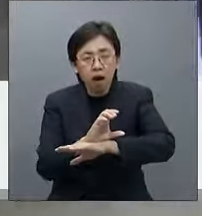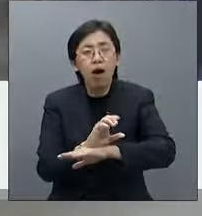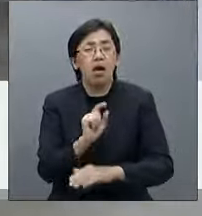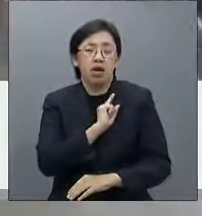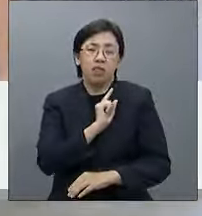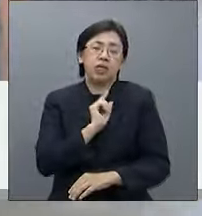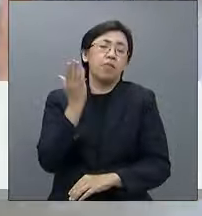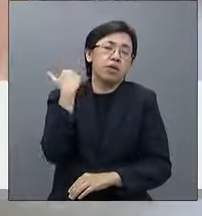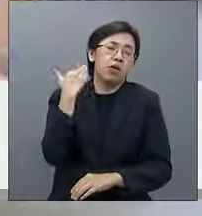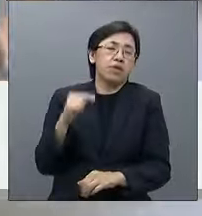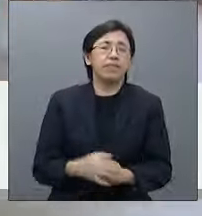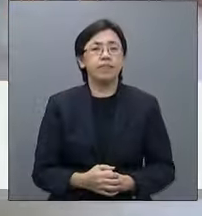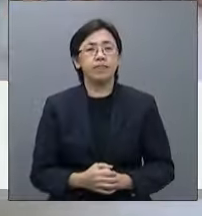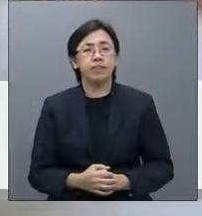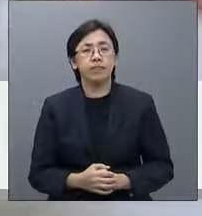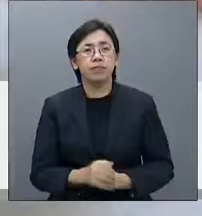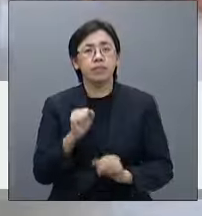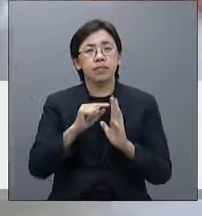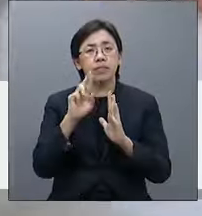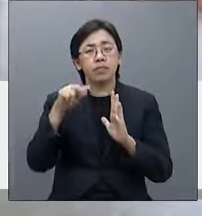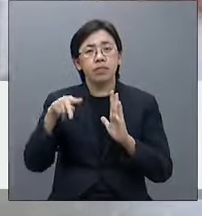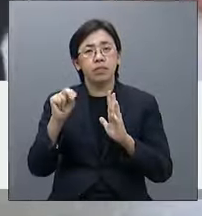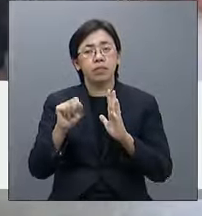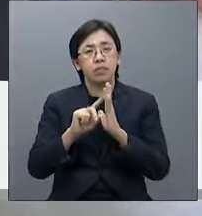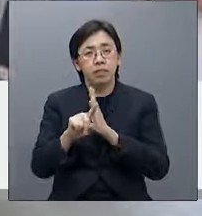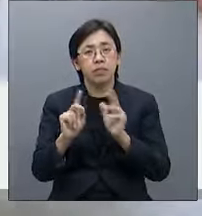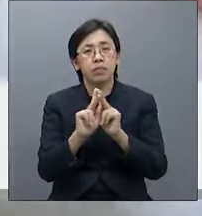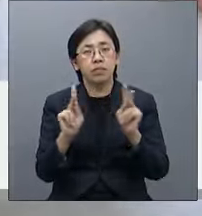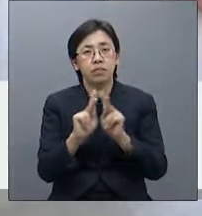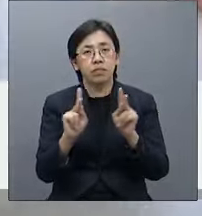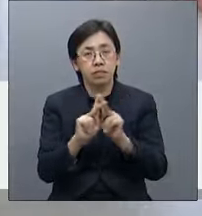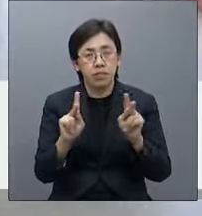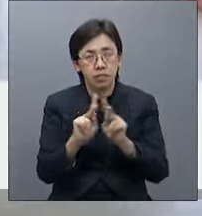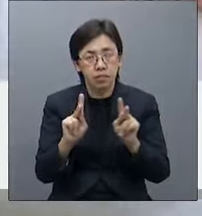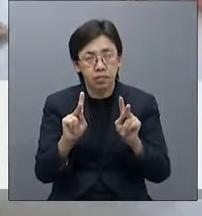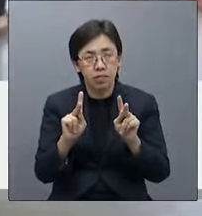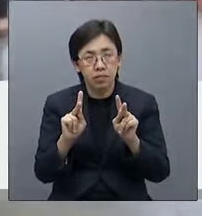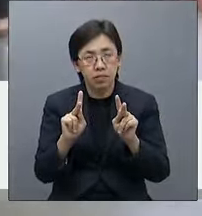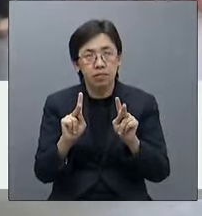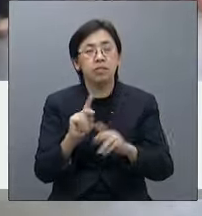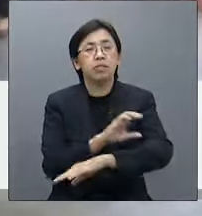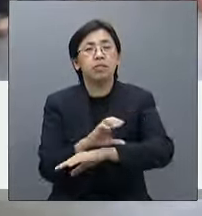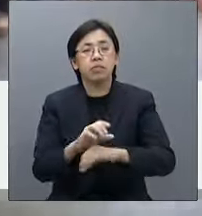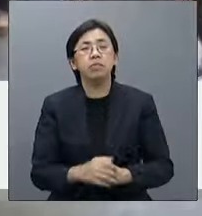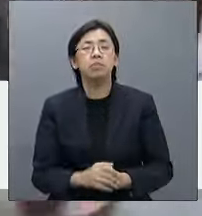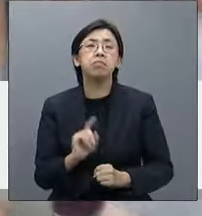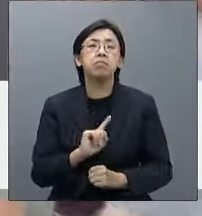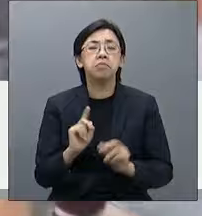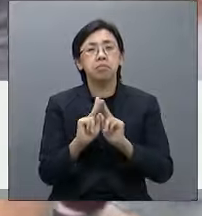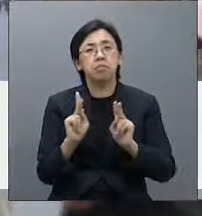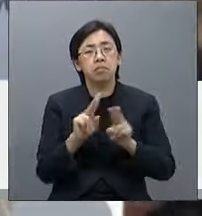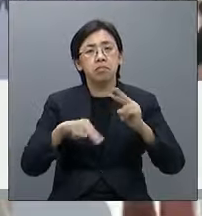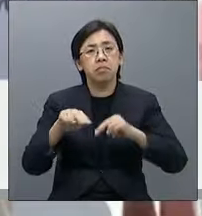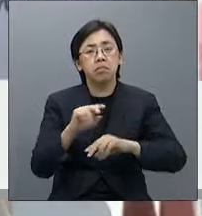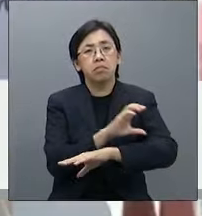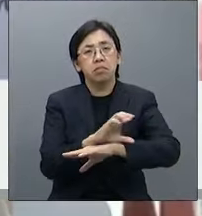นั้นมีนายสุรพงษ์ลาวหาอัญญากรรมการผู้อำนวยการใหญ่บริษัทขนส่งมวลชนกรุงเทพในฐานะกรรมการระบบขนส่งมวลช